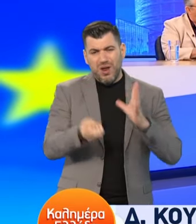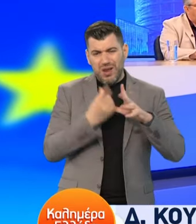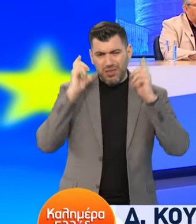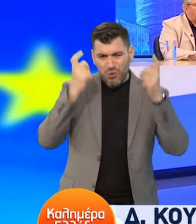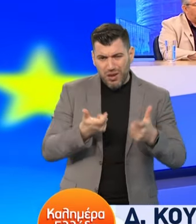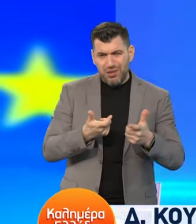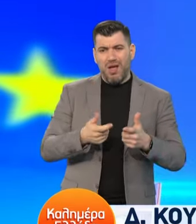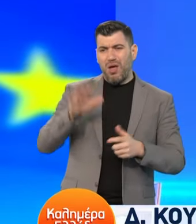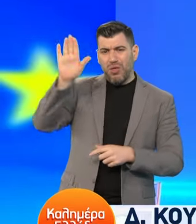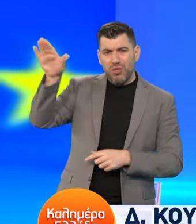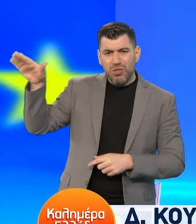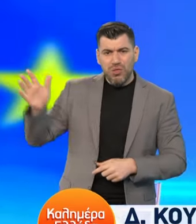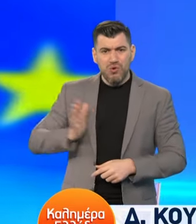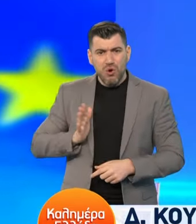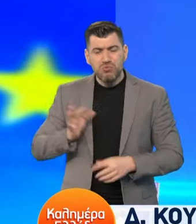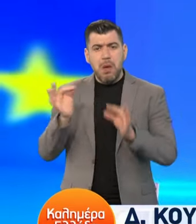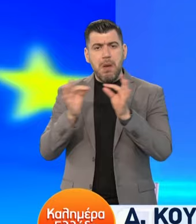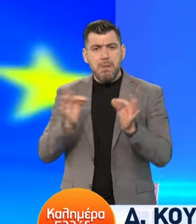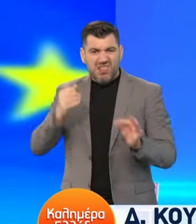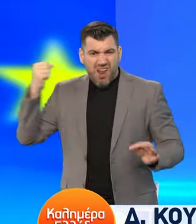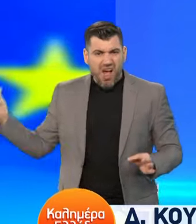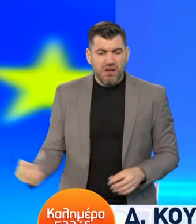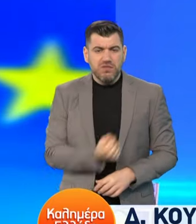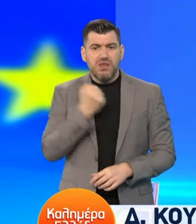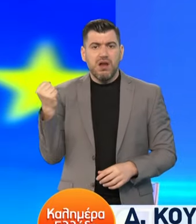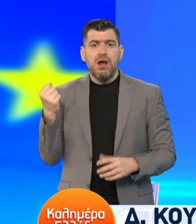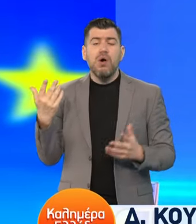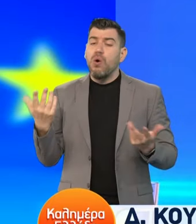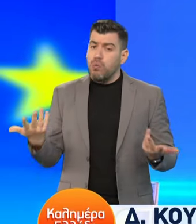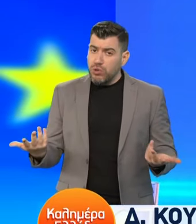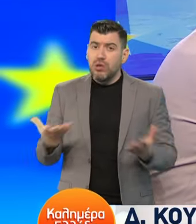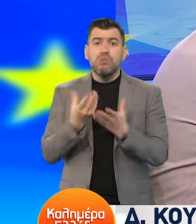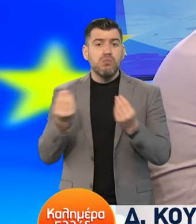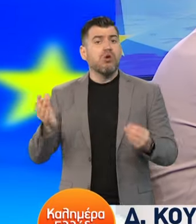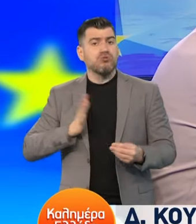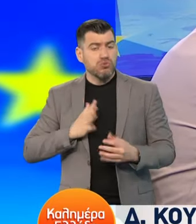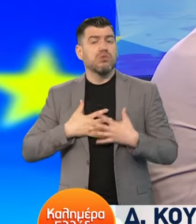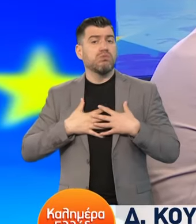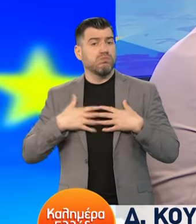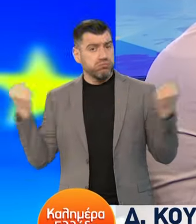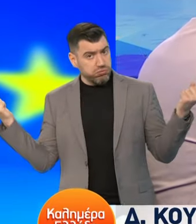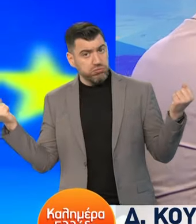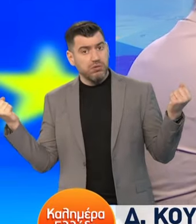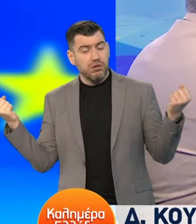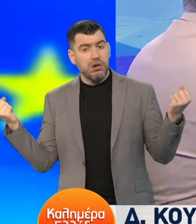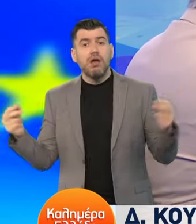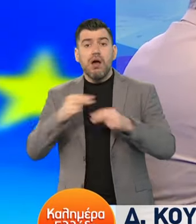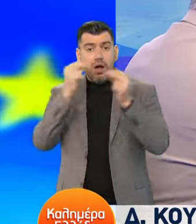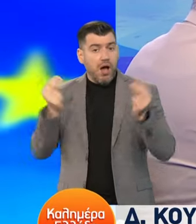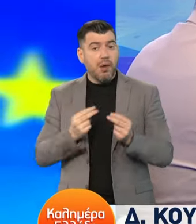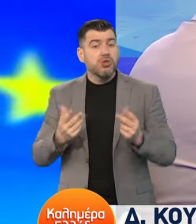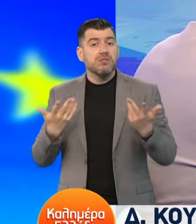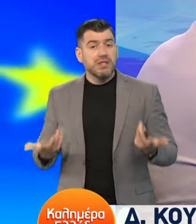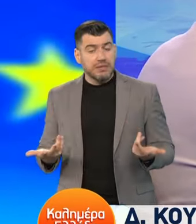προβεί και των αντιλαϊκών μέτρων που έχει πάρει. Και νομίζουμε ότι αυτό θα συνεχιστεί. Και εκφράζεται και με αντίρρηση βεβαίως στα